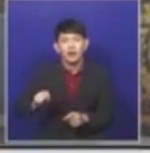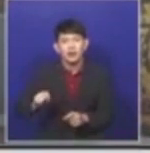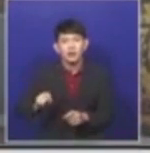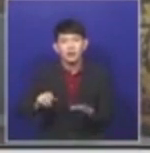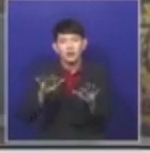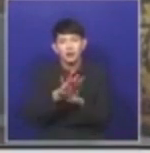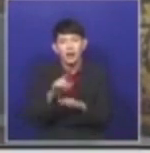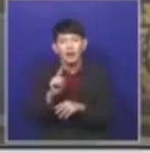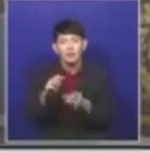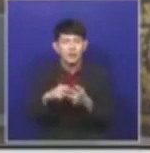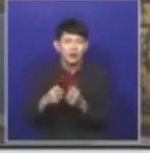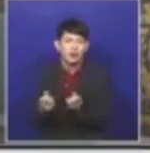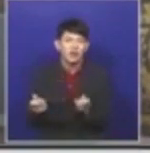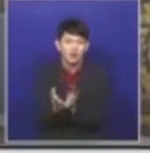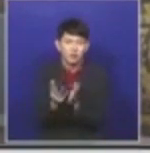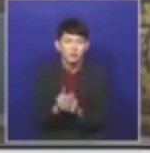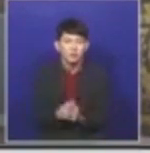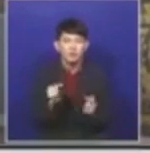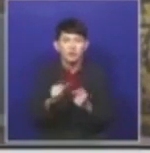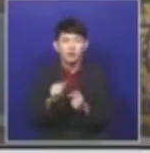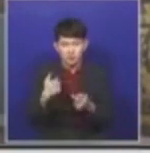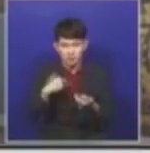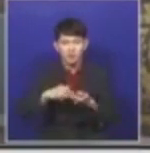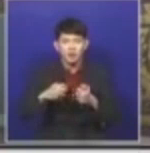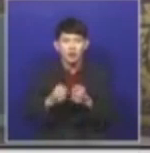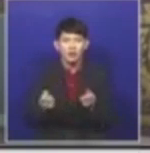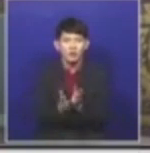คุณหมอเขาเรียกว่า Side effectsก็คือเกิดผลข้างเคียงไตเสื่อม